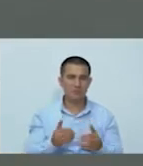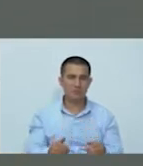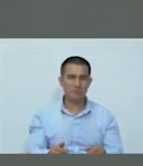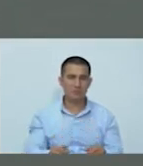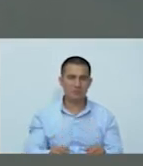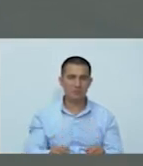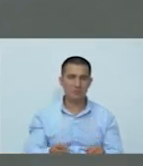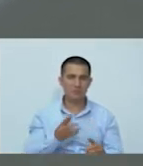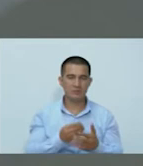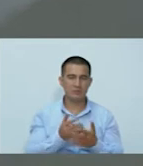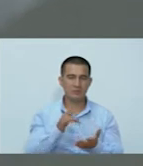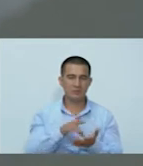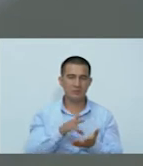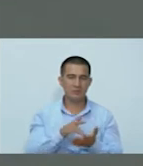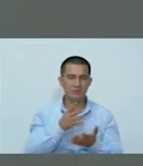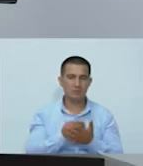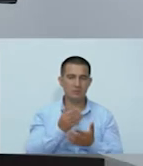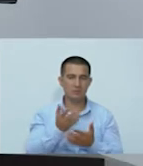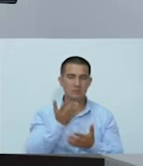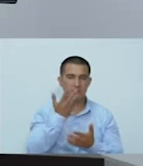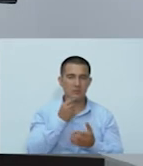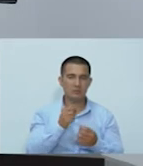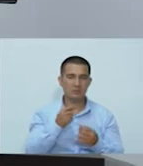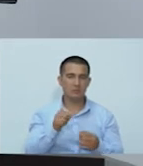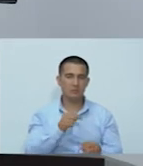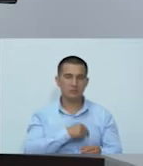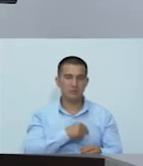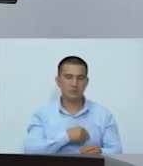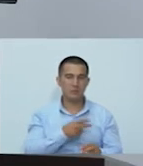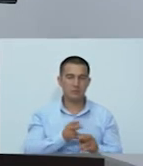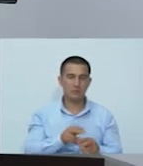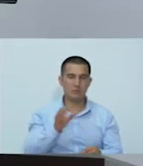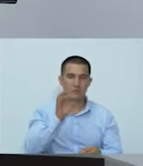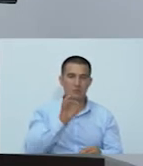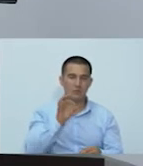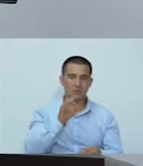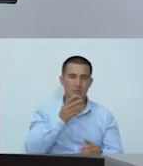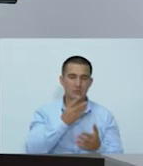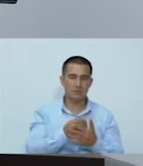Buning uchun o'rtasini boshqa rangda qilsangiz dumaloq gulcha bo'ladi.